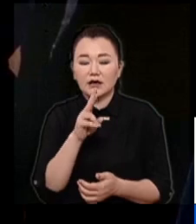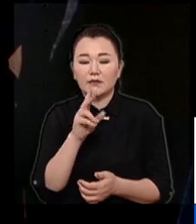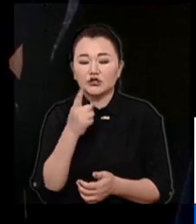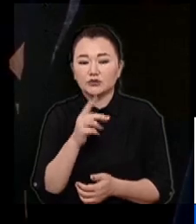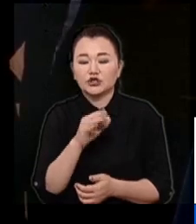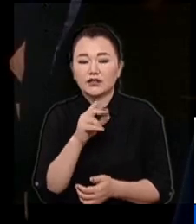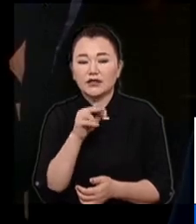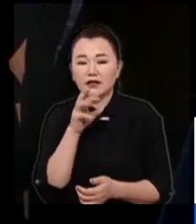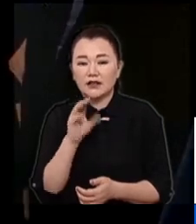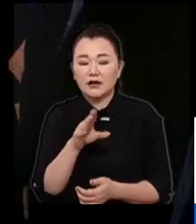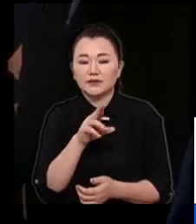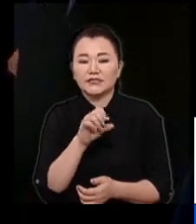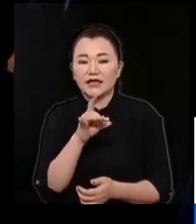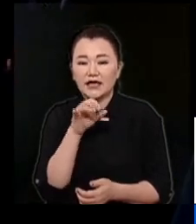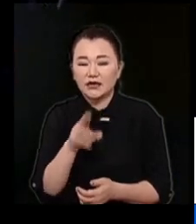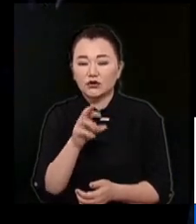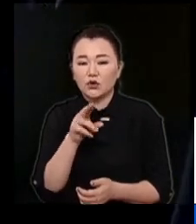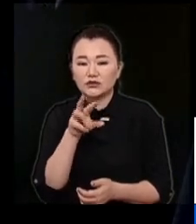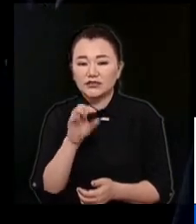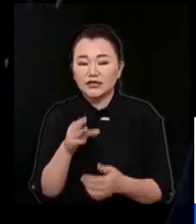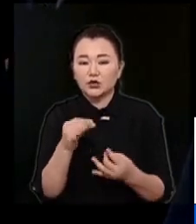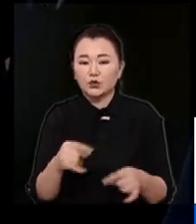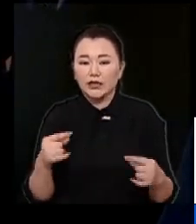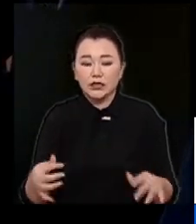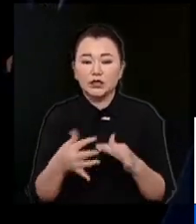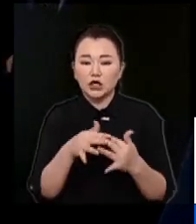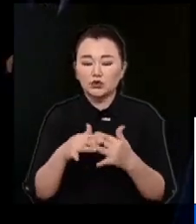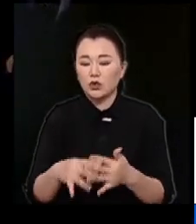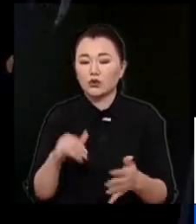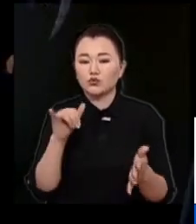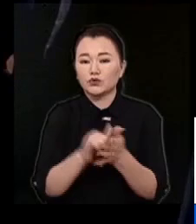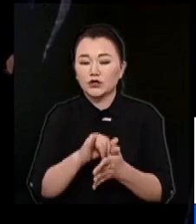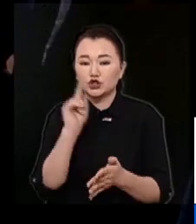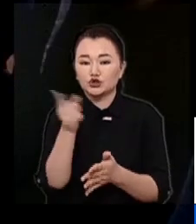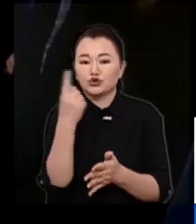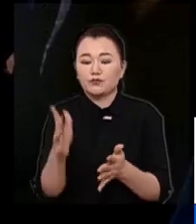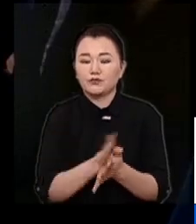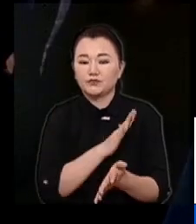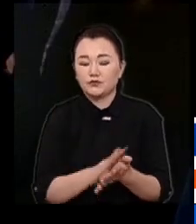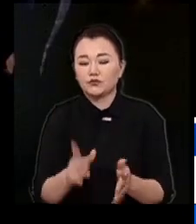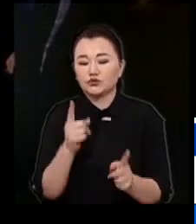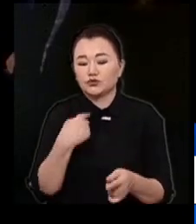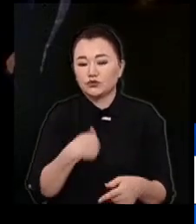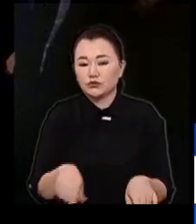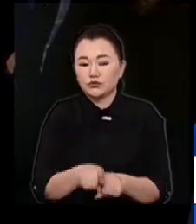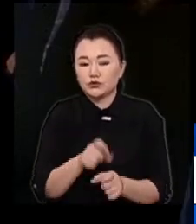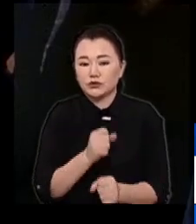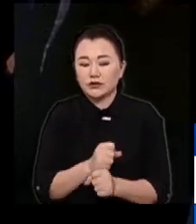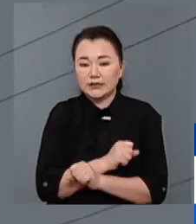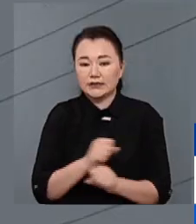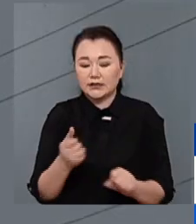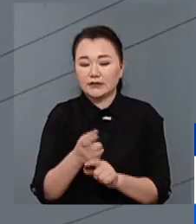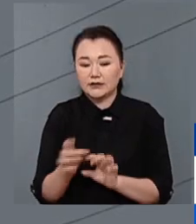Почему в Жанаталапе, Сергеле, Достыке и других населенных пунктах установили счетчики бесплатно? Почему нам тоже так не сделают? Это